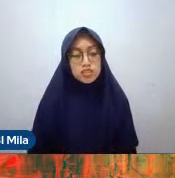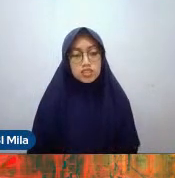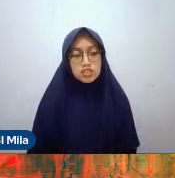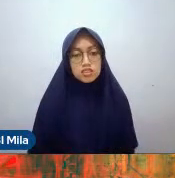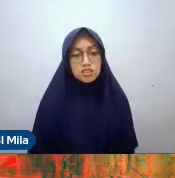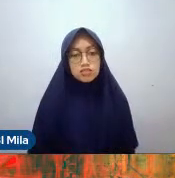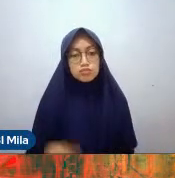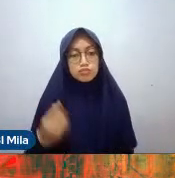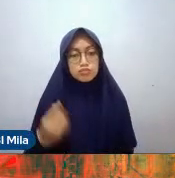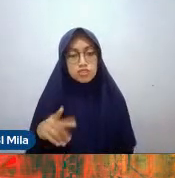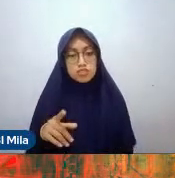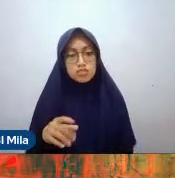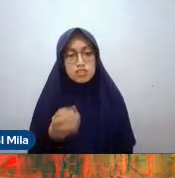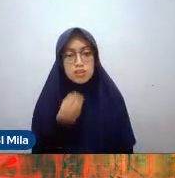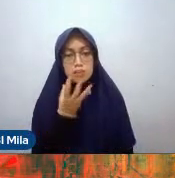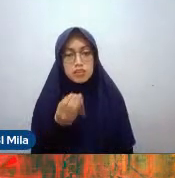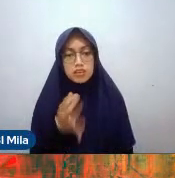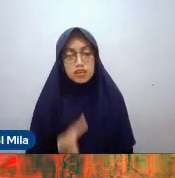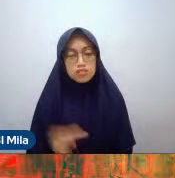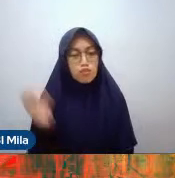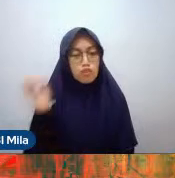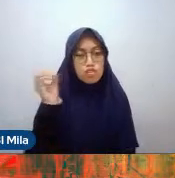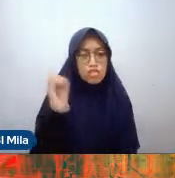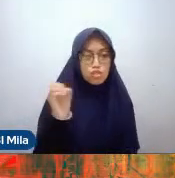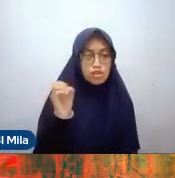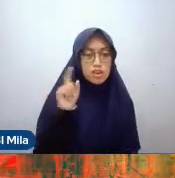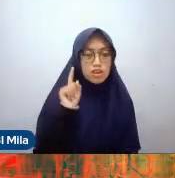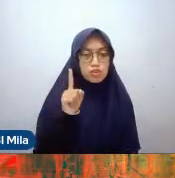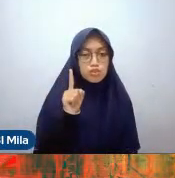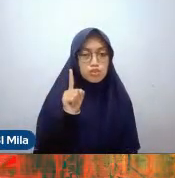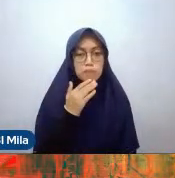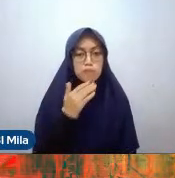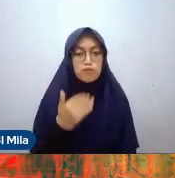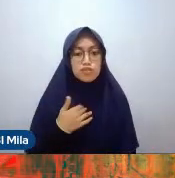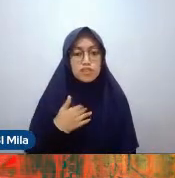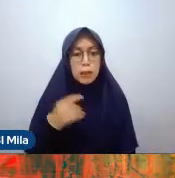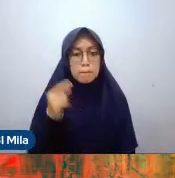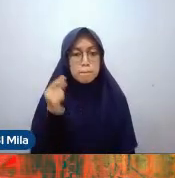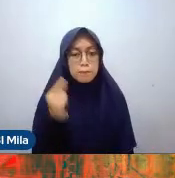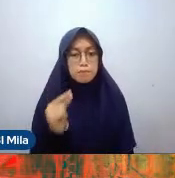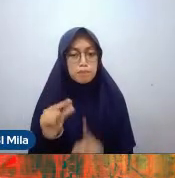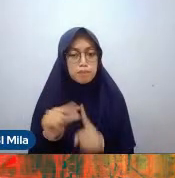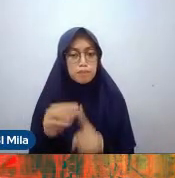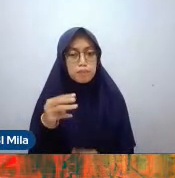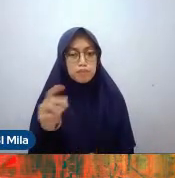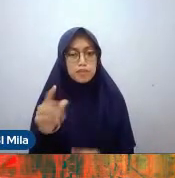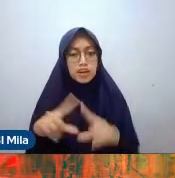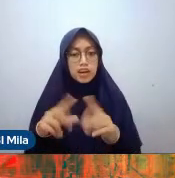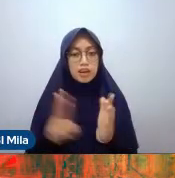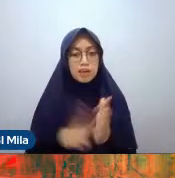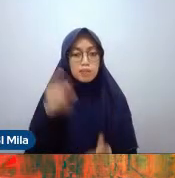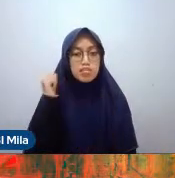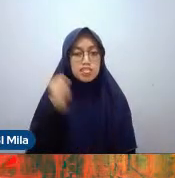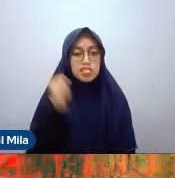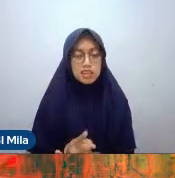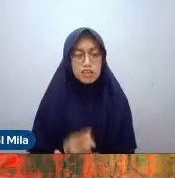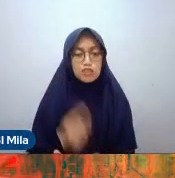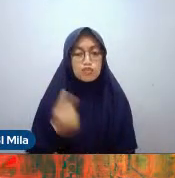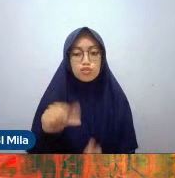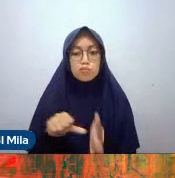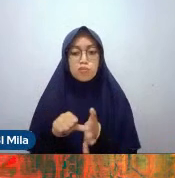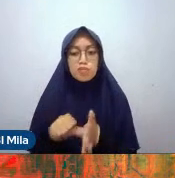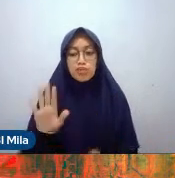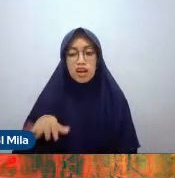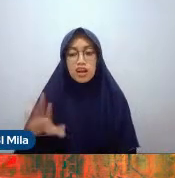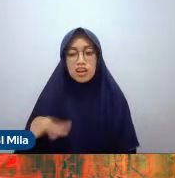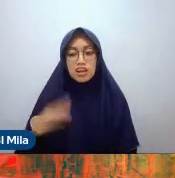sebagai penutup disampaikan bahwa orang tua itu berperan penting untuk membantu anak agar bisa